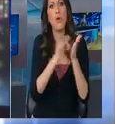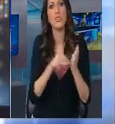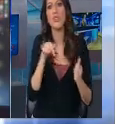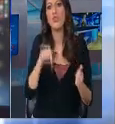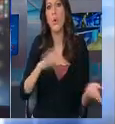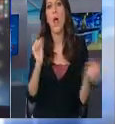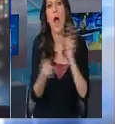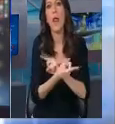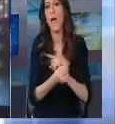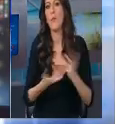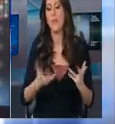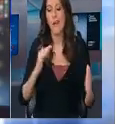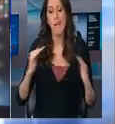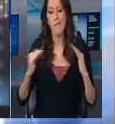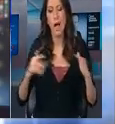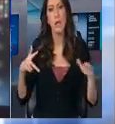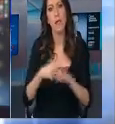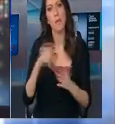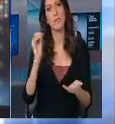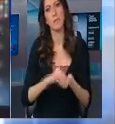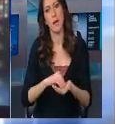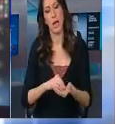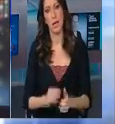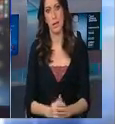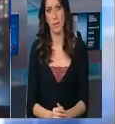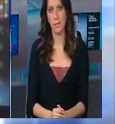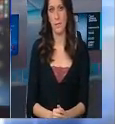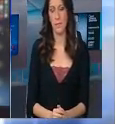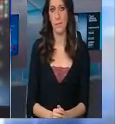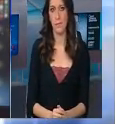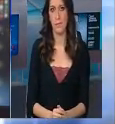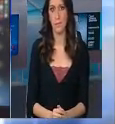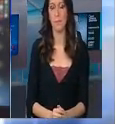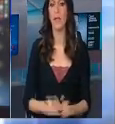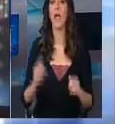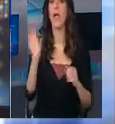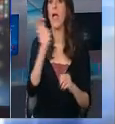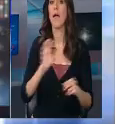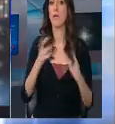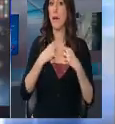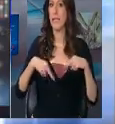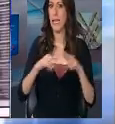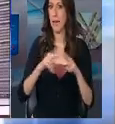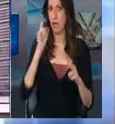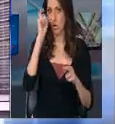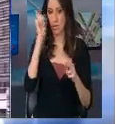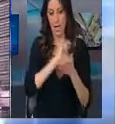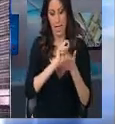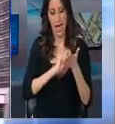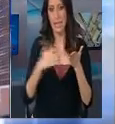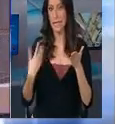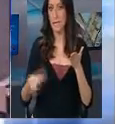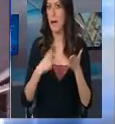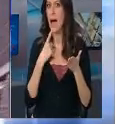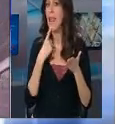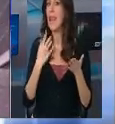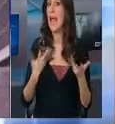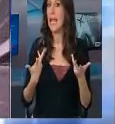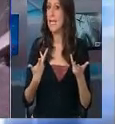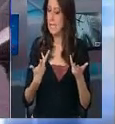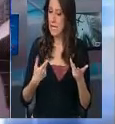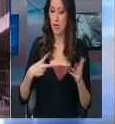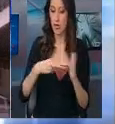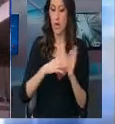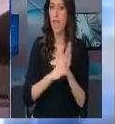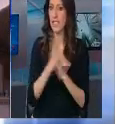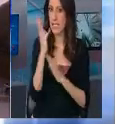των τραπεζών. Οριακή ανάπτυξη της ελληνικής οικονομίας το 2014, αλλά μεγαλύτερη ύφεση για εφέτος και εκτείναξη